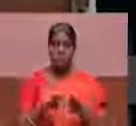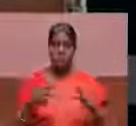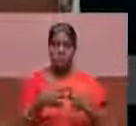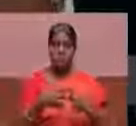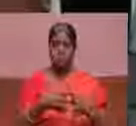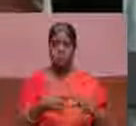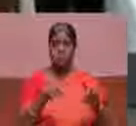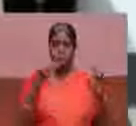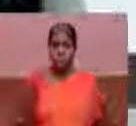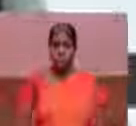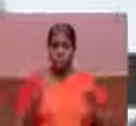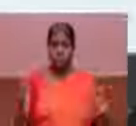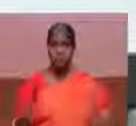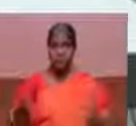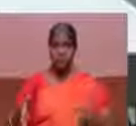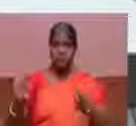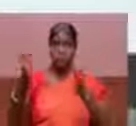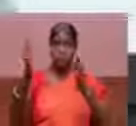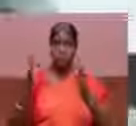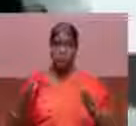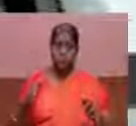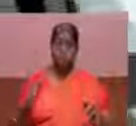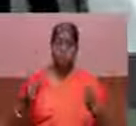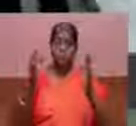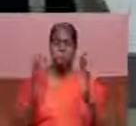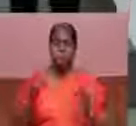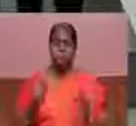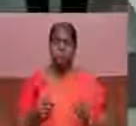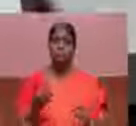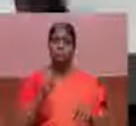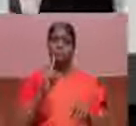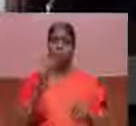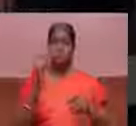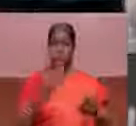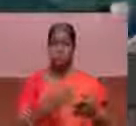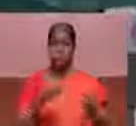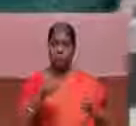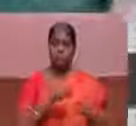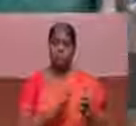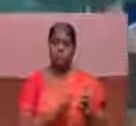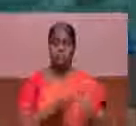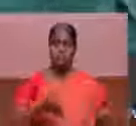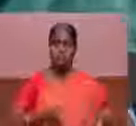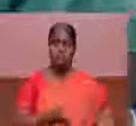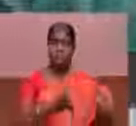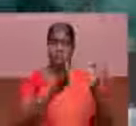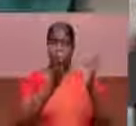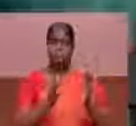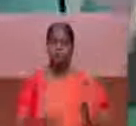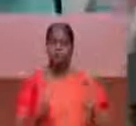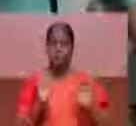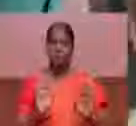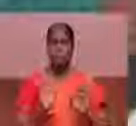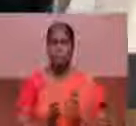சக்கர நாற்காலி வரும்படியாக போதிய பாதை இருக்கணும். குறைந்தபட்சம் 1.5 மீட்டர் இடைவெளியாவது இருக்கும்படி அமைக்க வேண்டும். மாற்றுத்திறனாளிகளுக்கு உதவும்